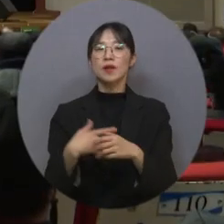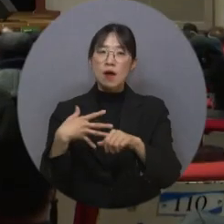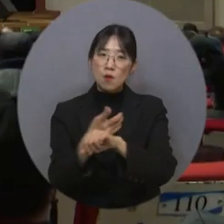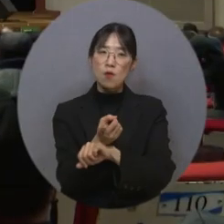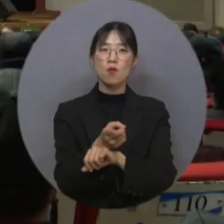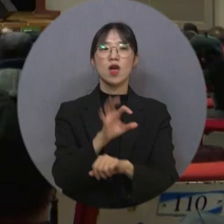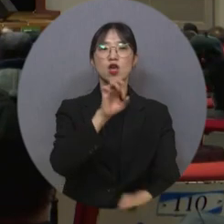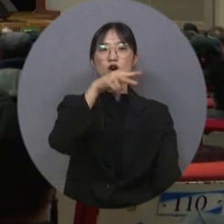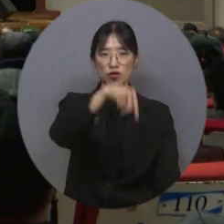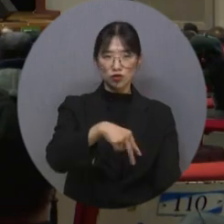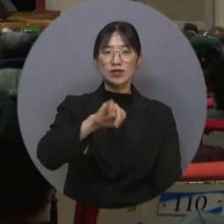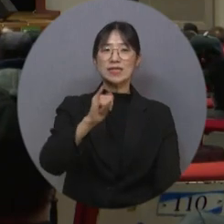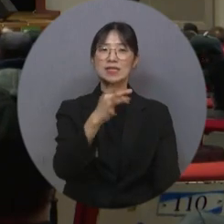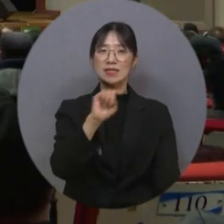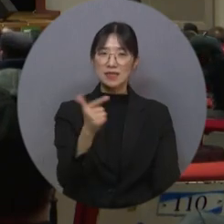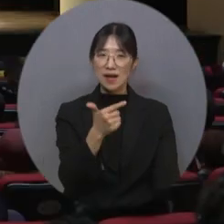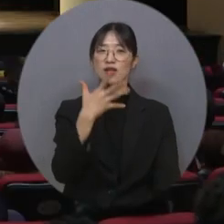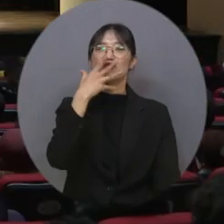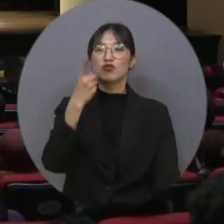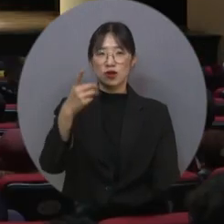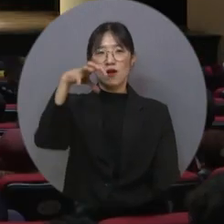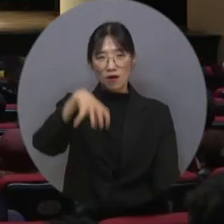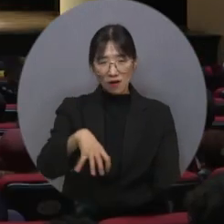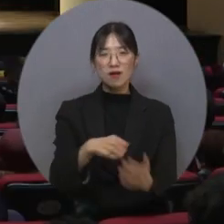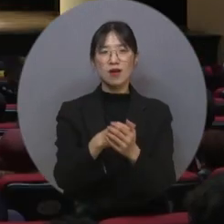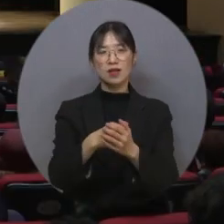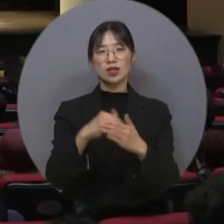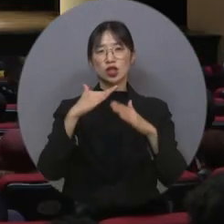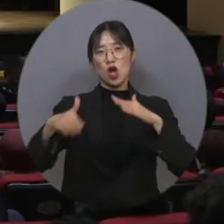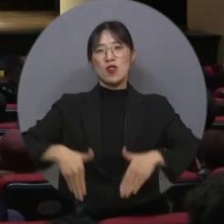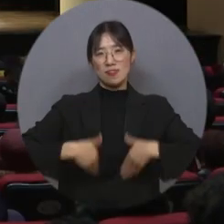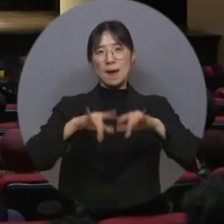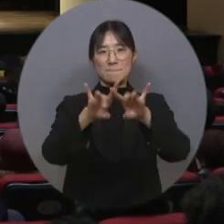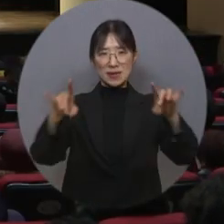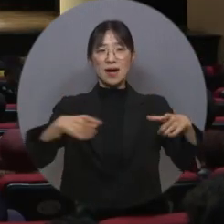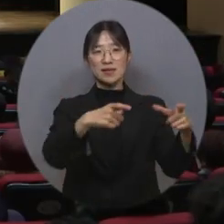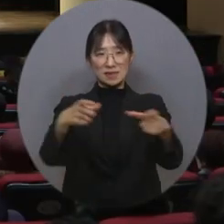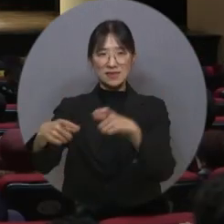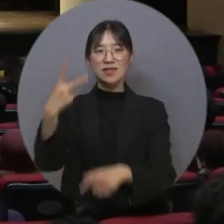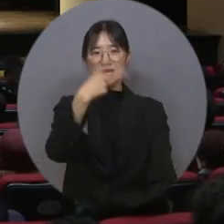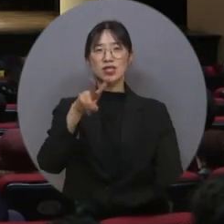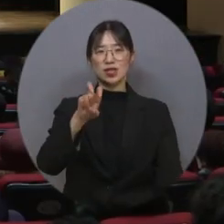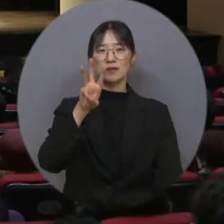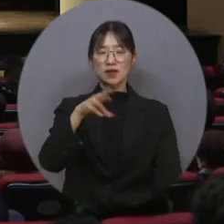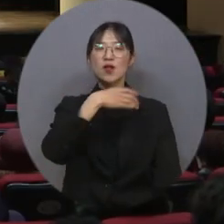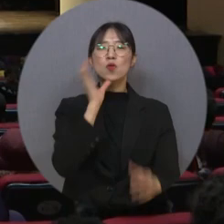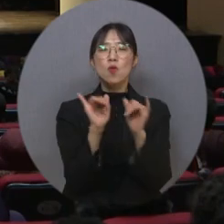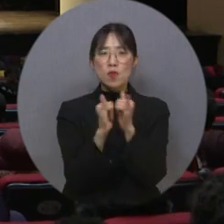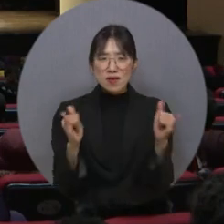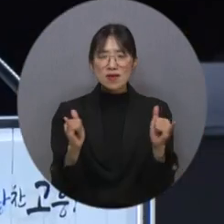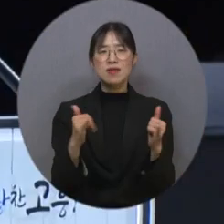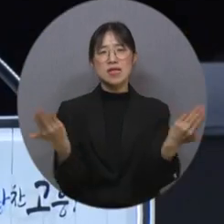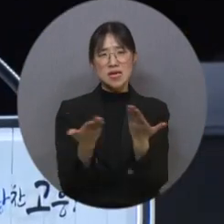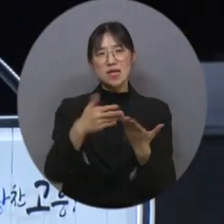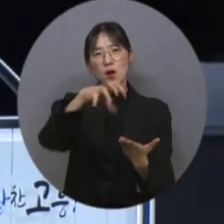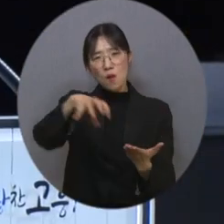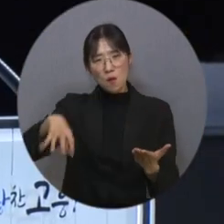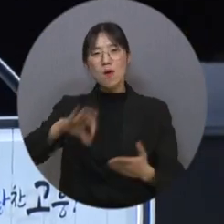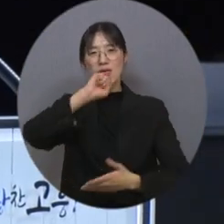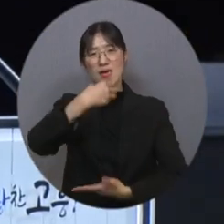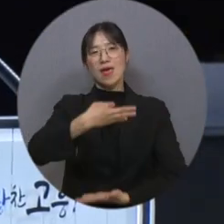밖에도 여수 신안 순천 등 전남 각 지역에서는 2023년 노인 일자리 예산을 추가로 확보하고